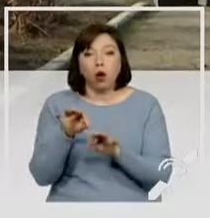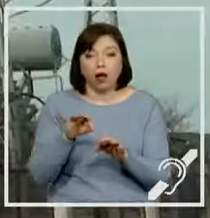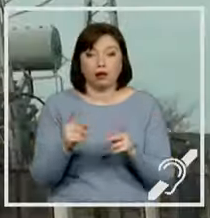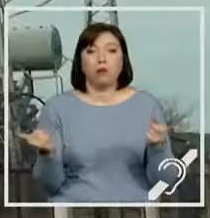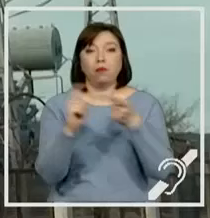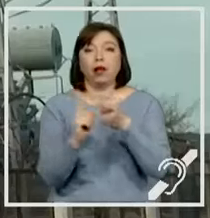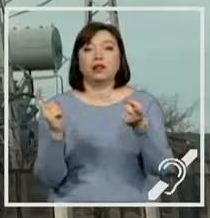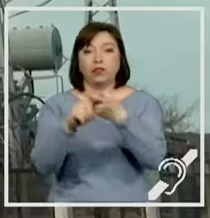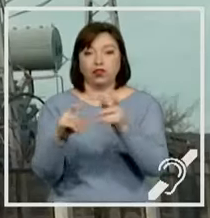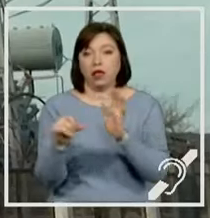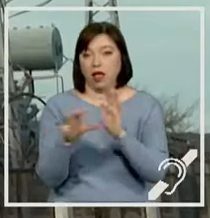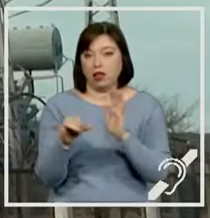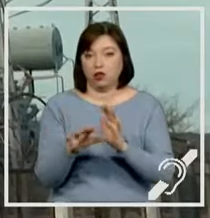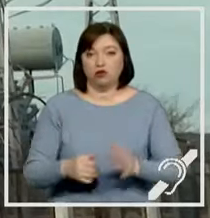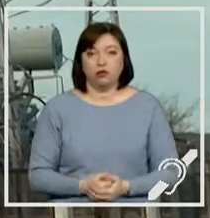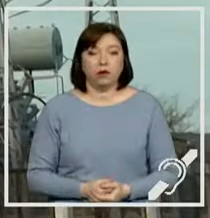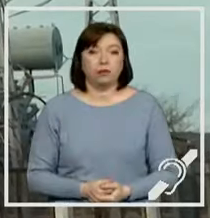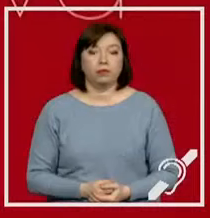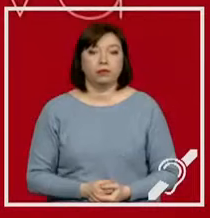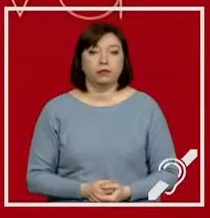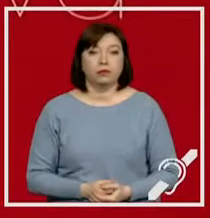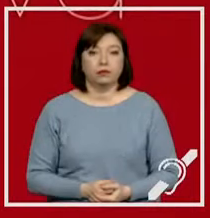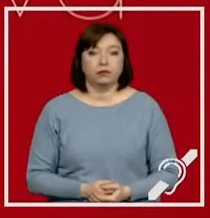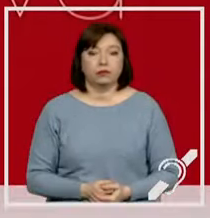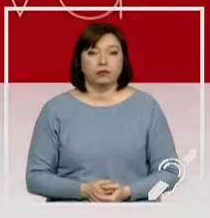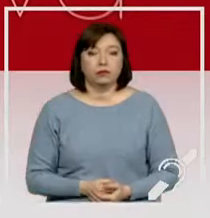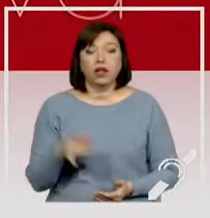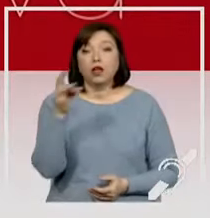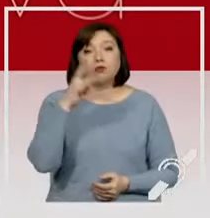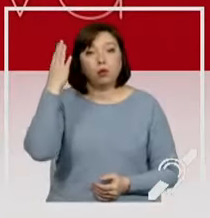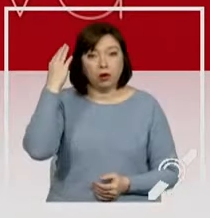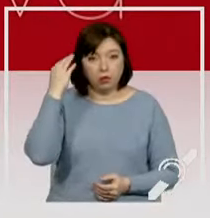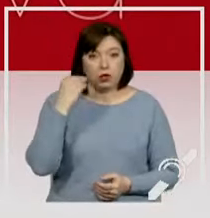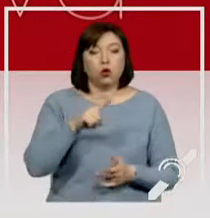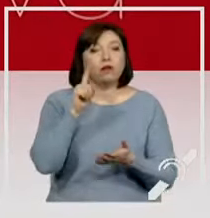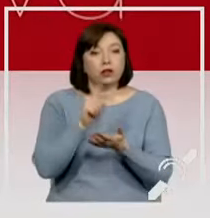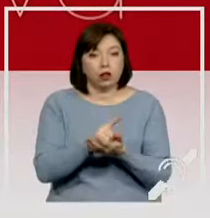interconectare energetică. Republica Moldova